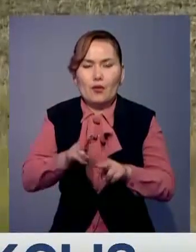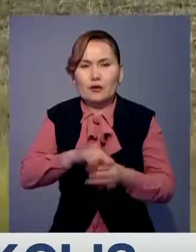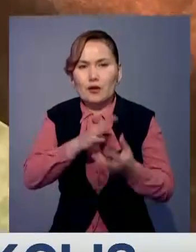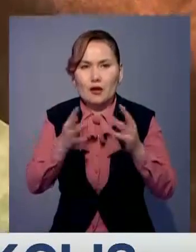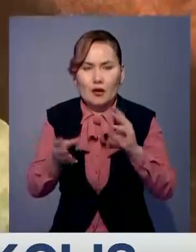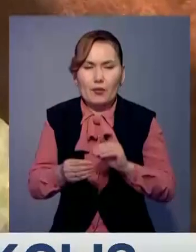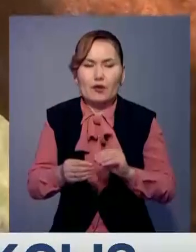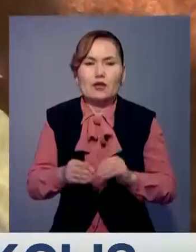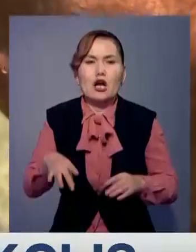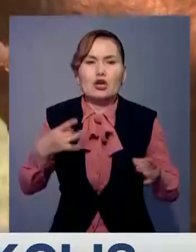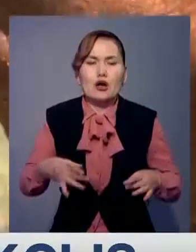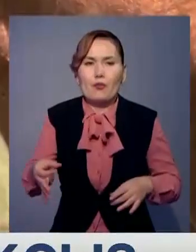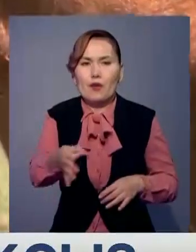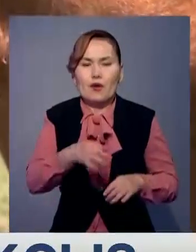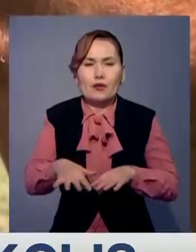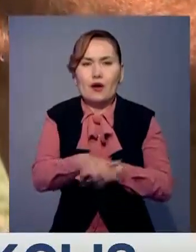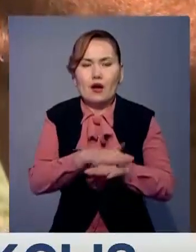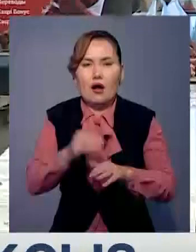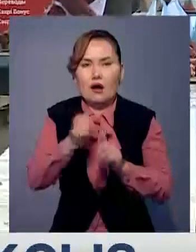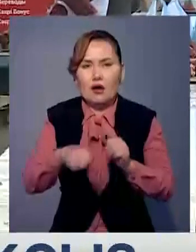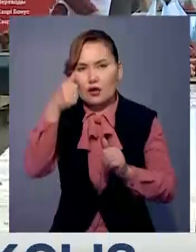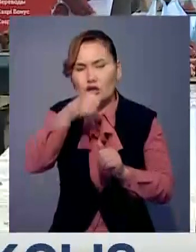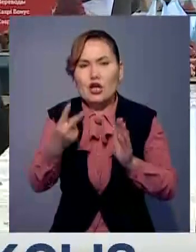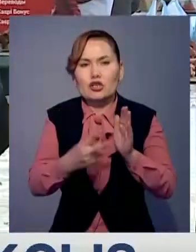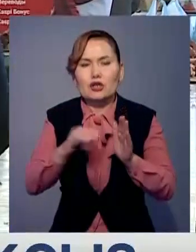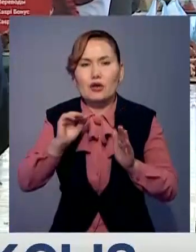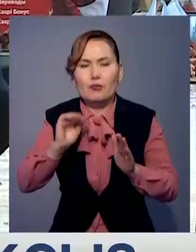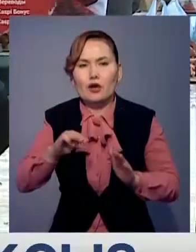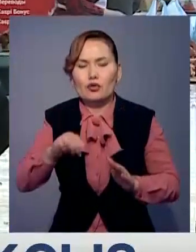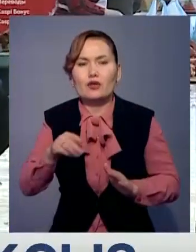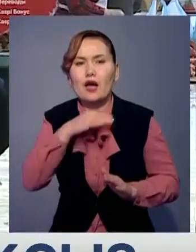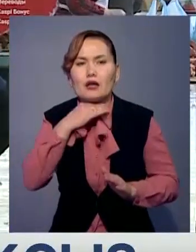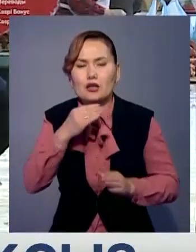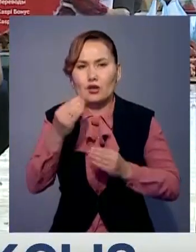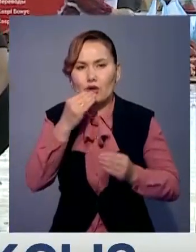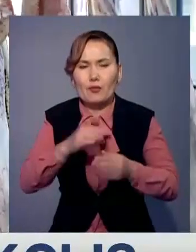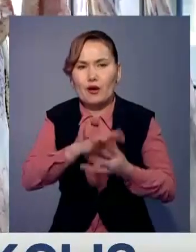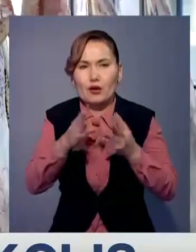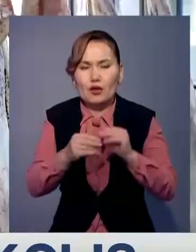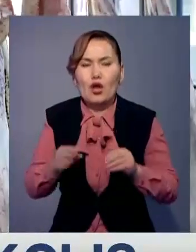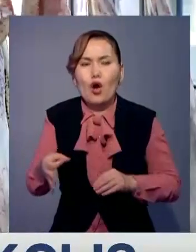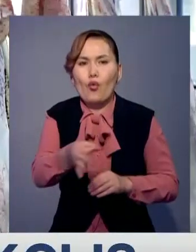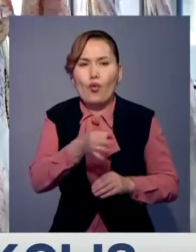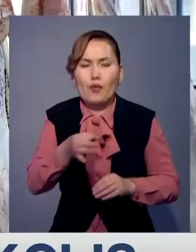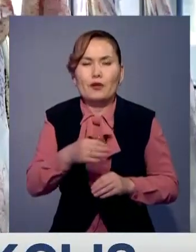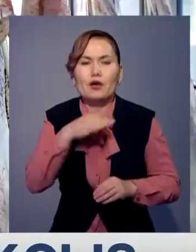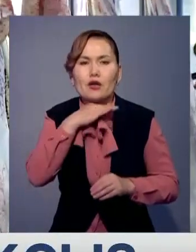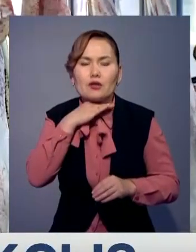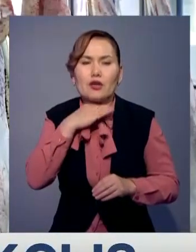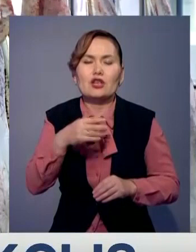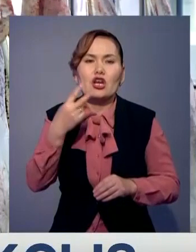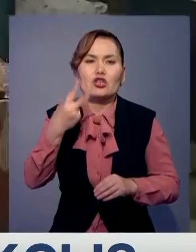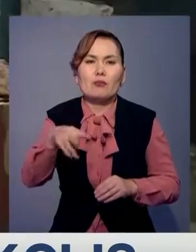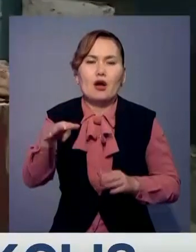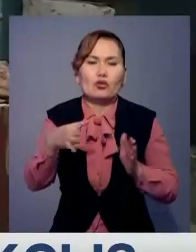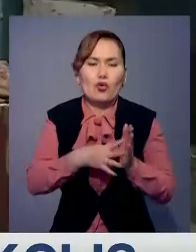статистика келтірейік. Жамбыл облысының халқы жылына 7000 тоннада ет жейді екен. Ал облыста жылына шығарылатын еттің көлемі 29000 тонна. Бұл